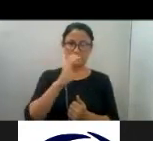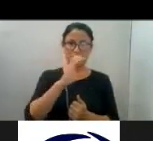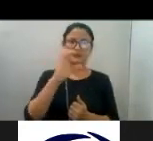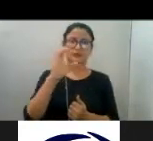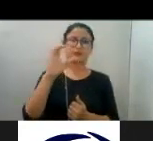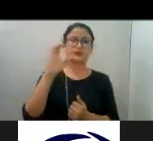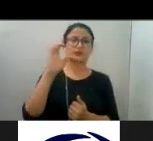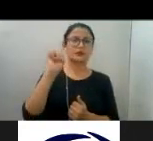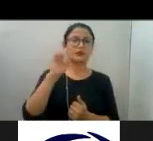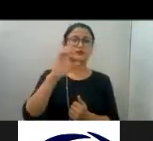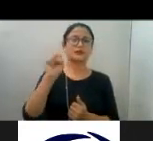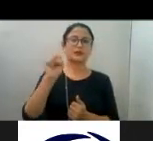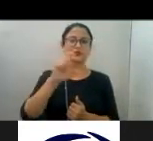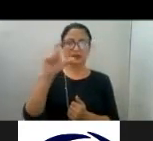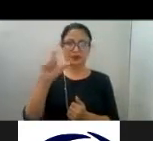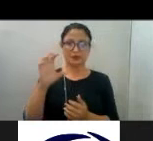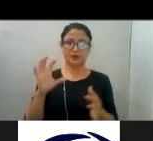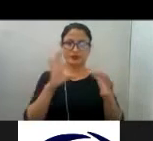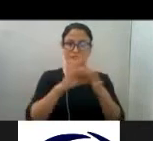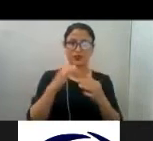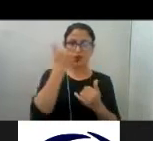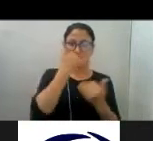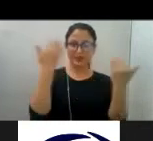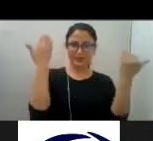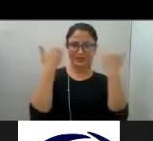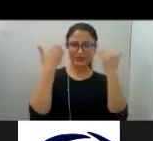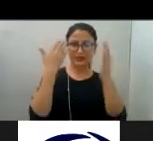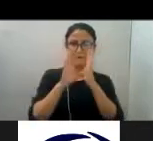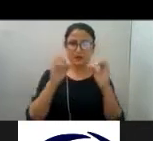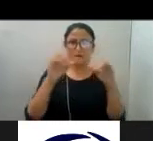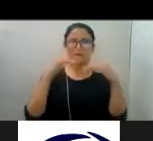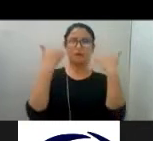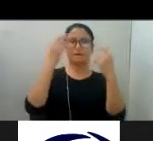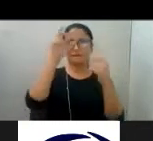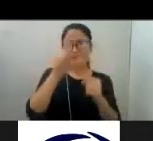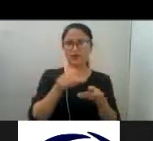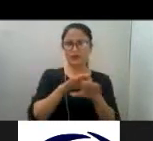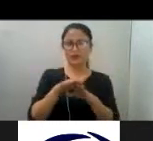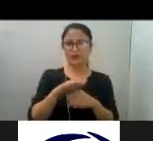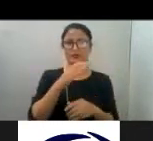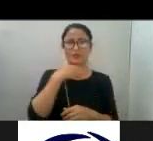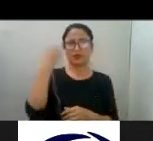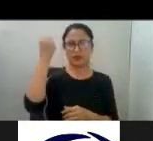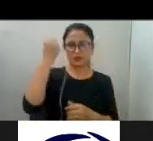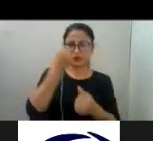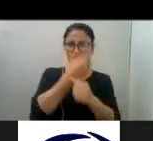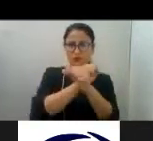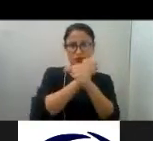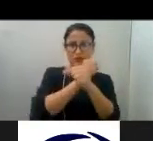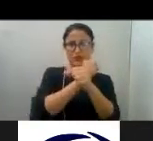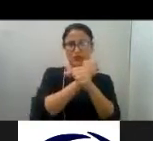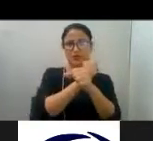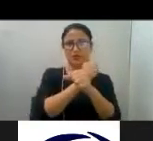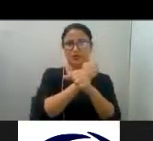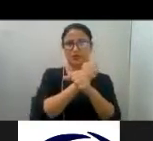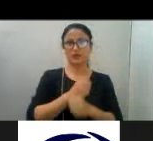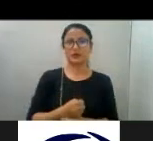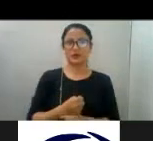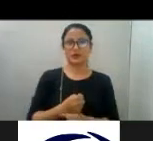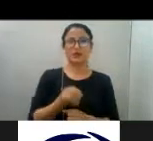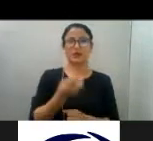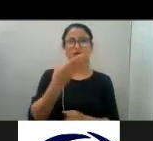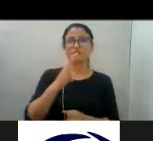र एपिरोनको चाहिँ संयुक्त प्रयासमा लैङ्गिक हिंसाबाट प्रभावित व्यक्तिहरूमा आत्महत्याको जोखिम कतिको